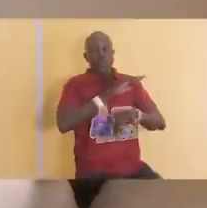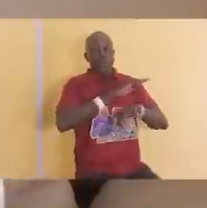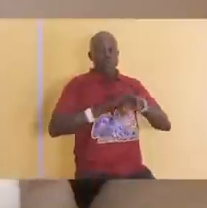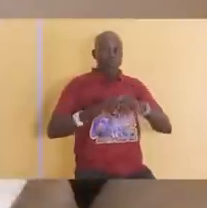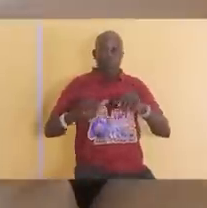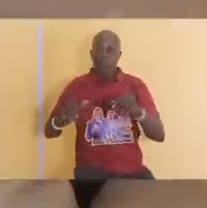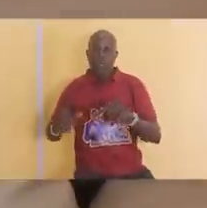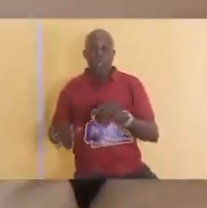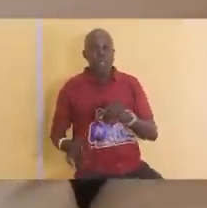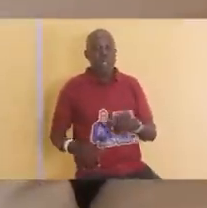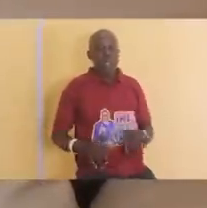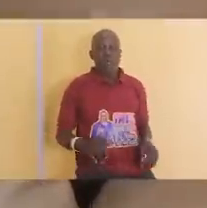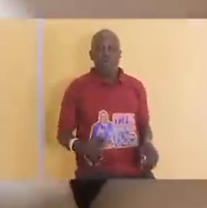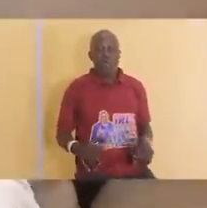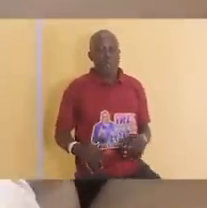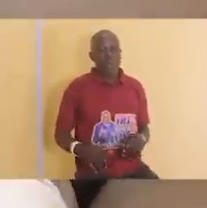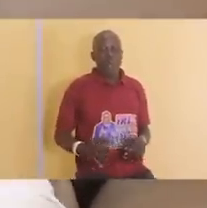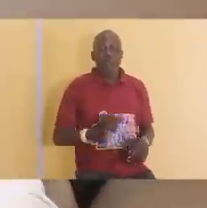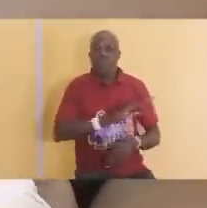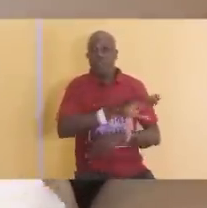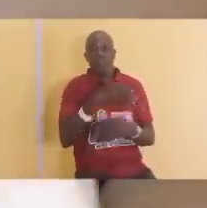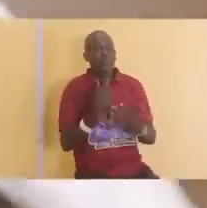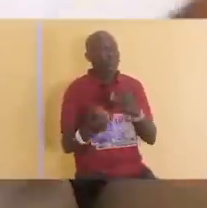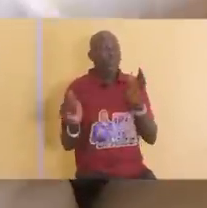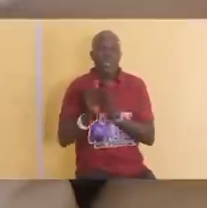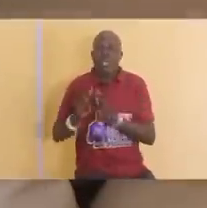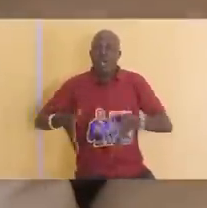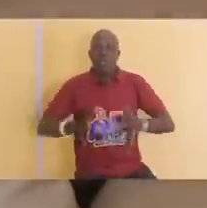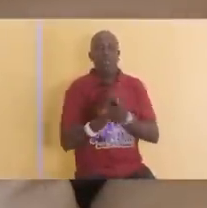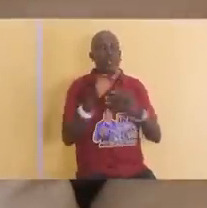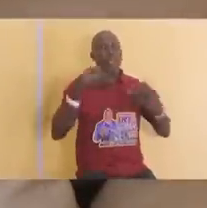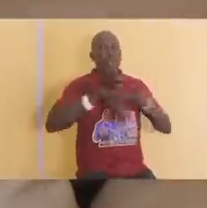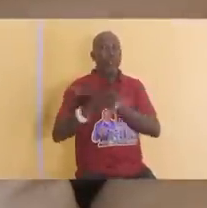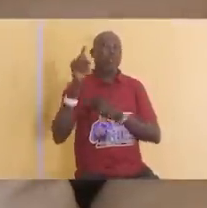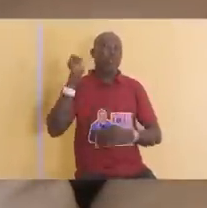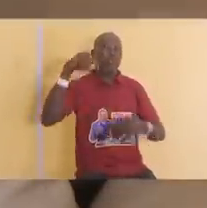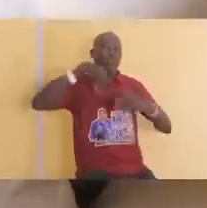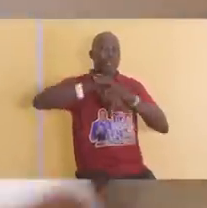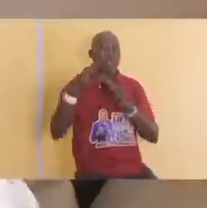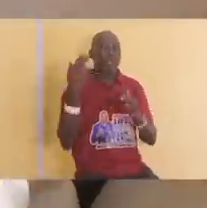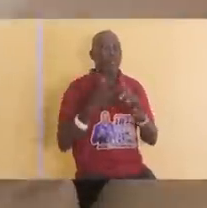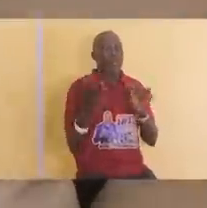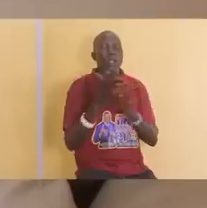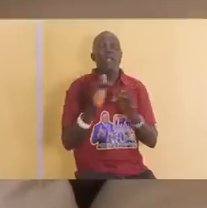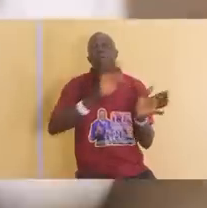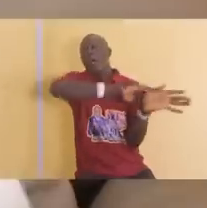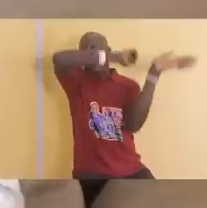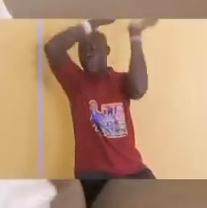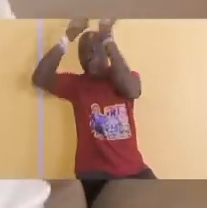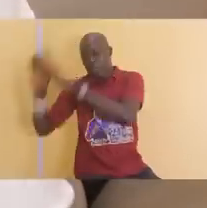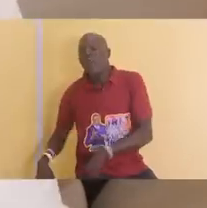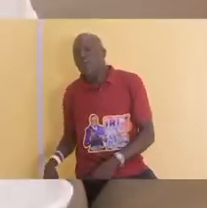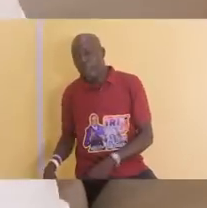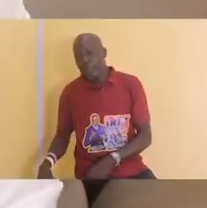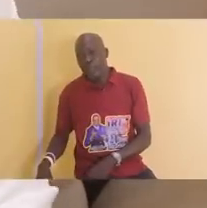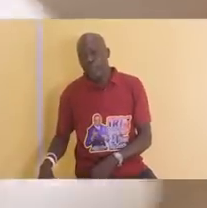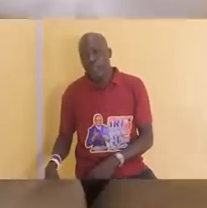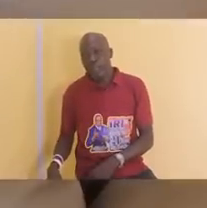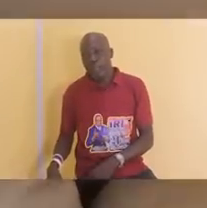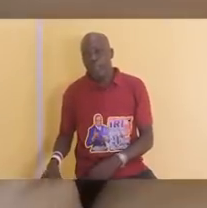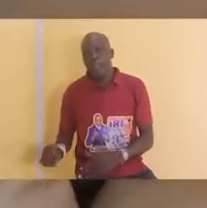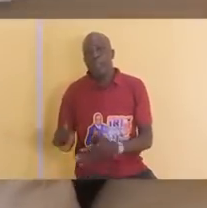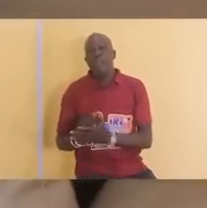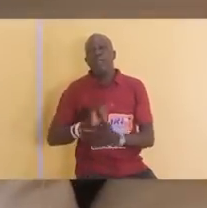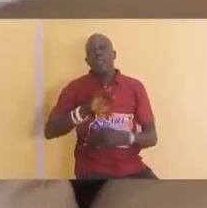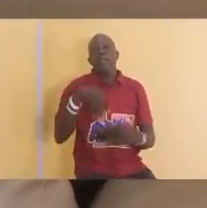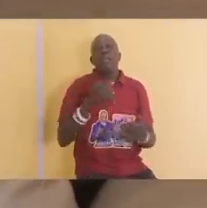Mọ̀ ń jẹ́sẹ̀ mọ́lẹ̀. Ẹrù àgbà tí ò jẹ́ olẹ́rìí. Bọ́dún ọ̀rẹ́ dá sí ibi ọ̀pọ̀. Ní orúkọ Jésù. Ó yẹ yí dànù. Bẹ́ẹ̀